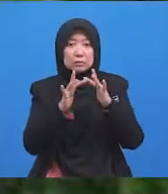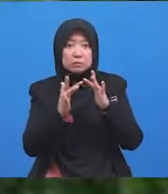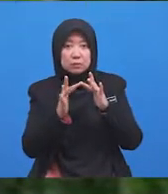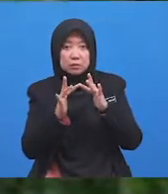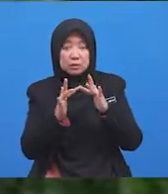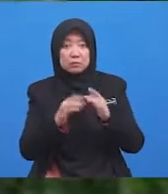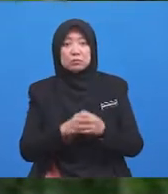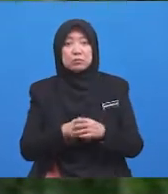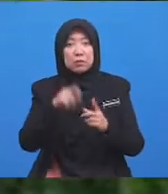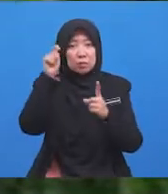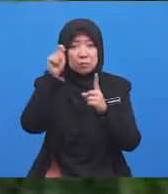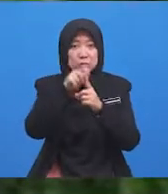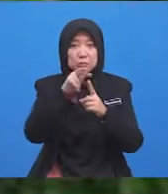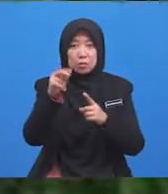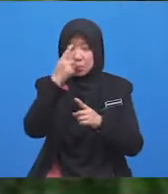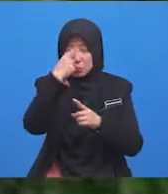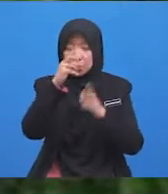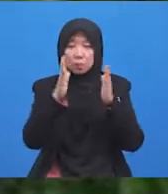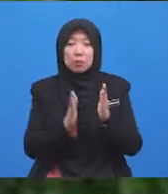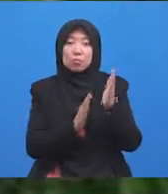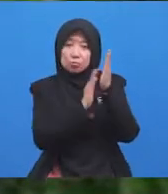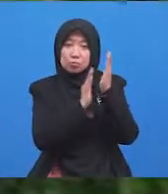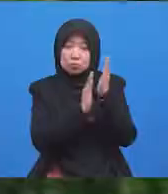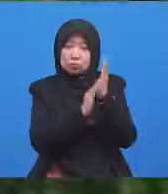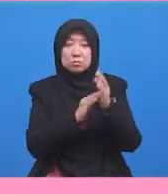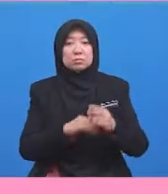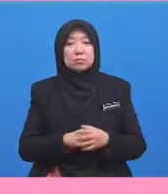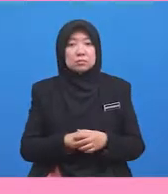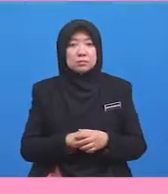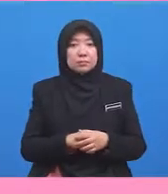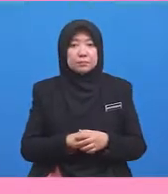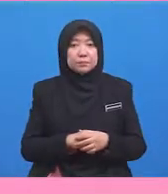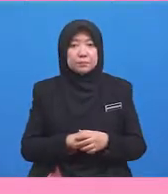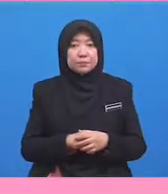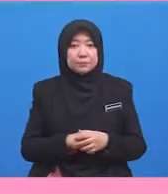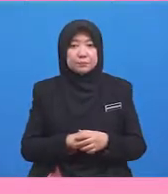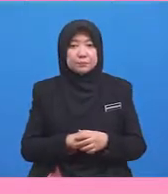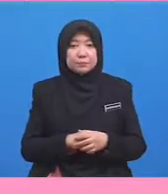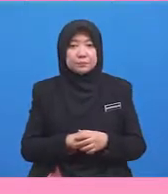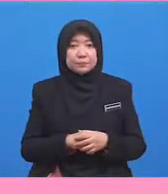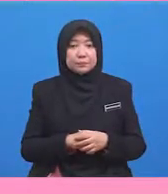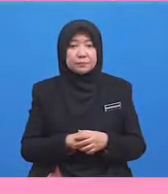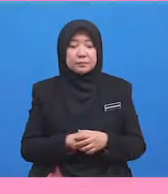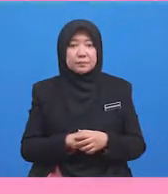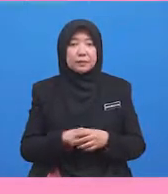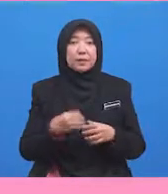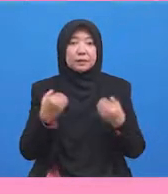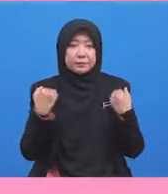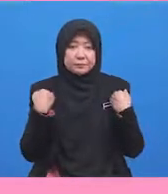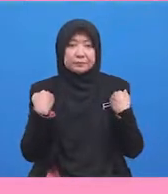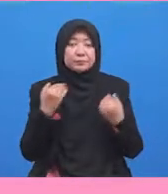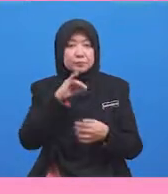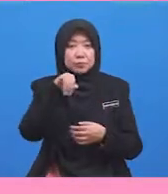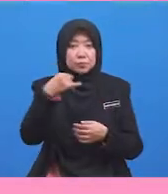bertujuan untuk meraih pujian daripada orang ramai Selain itu terdapat juga persoalan